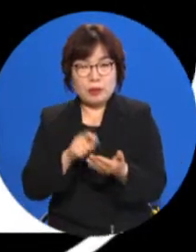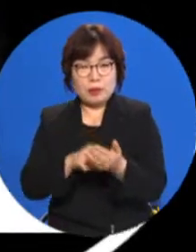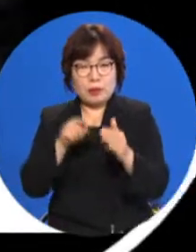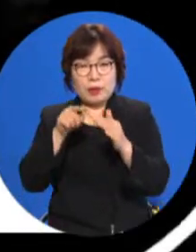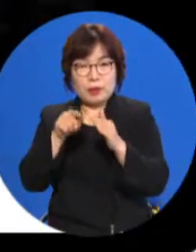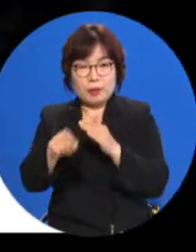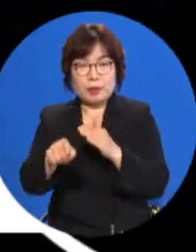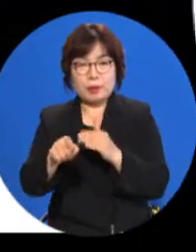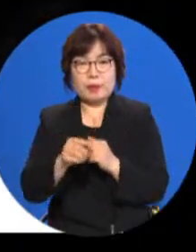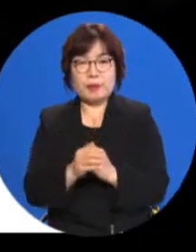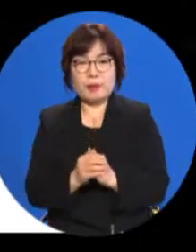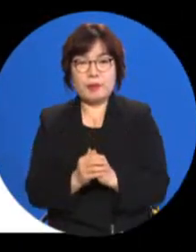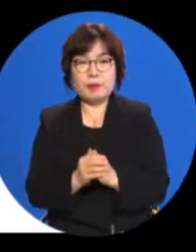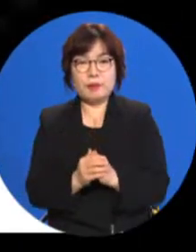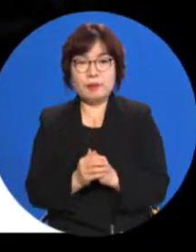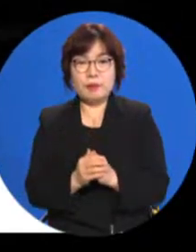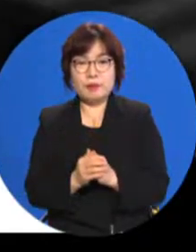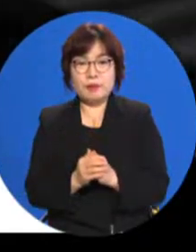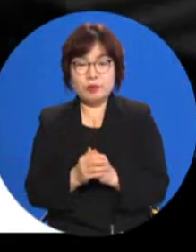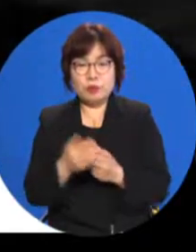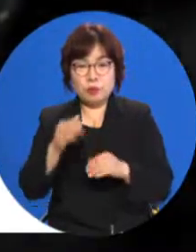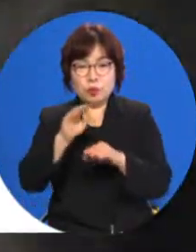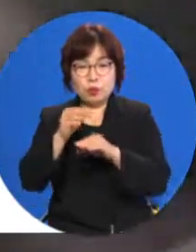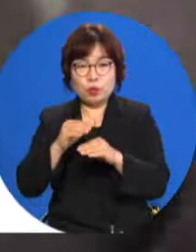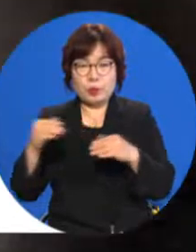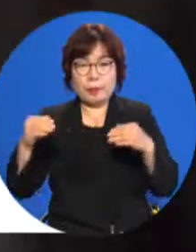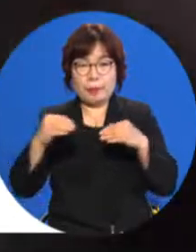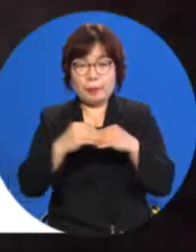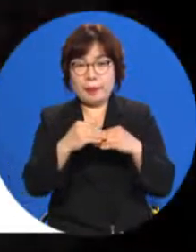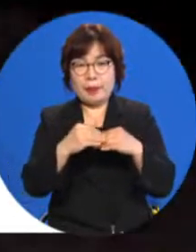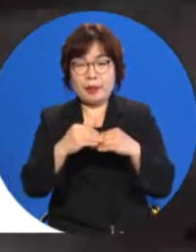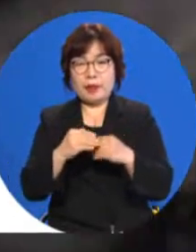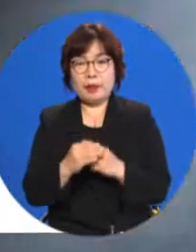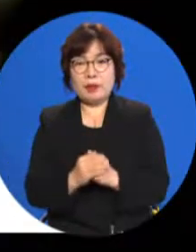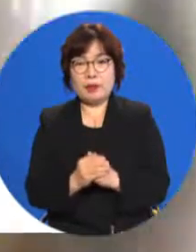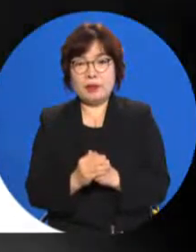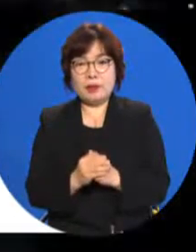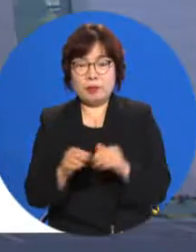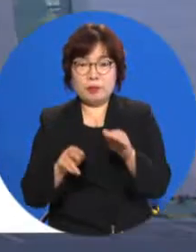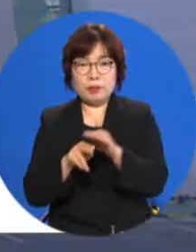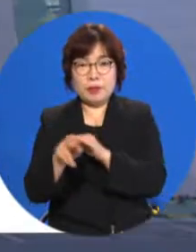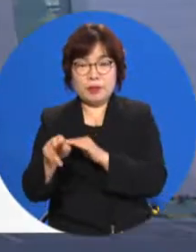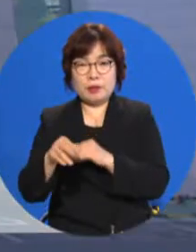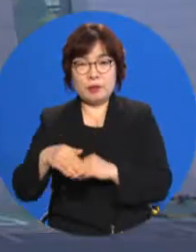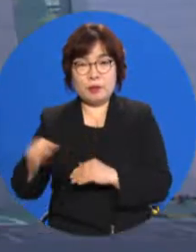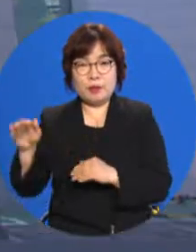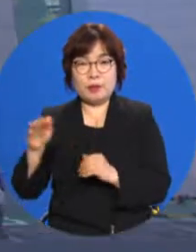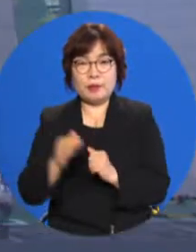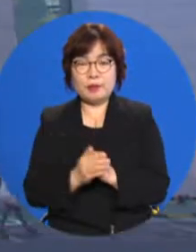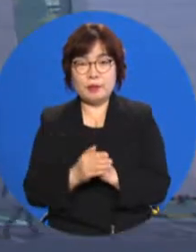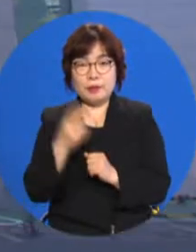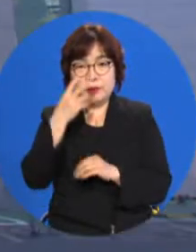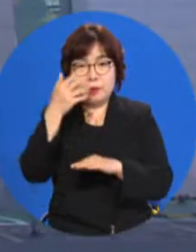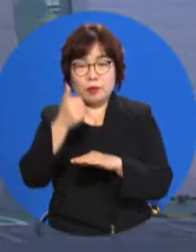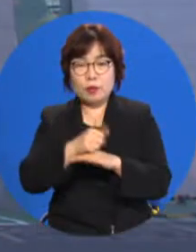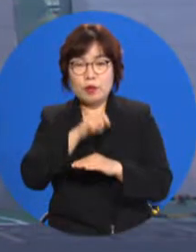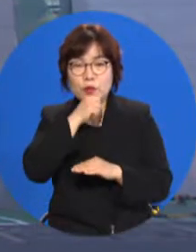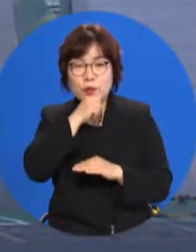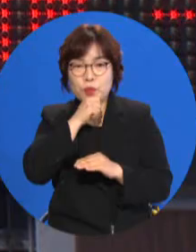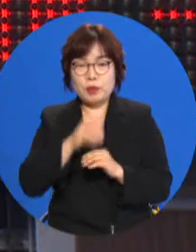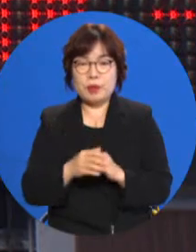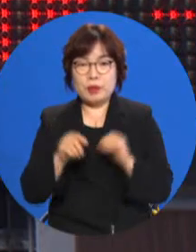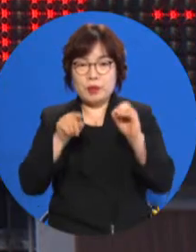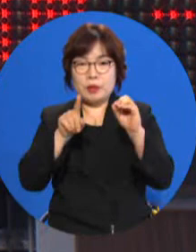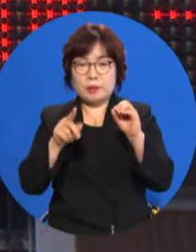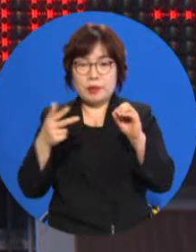이다 그 바다 고 생각해서 이제 저희 순찰차 로마 갔었는데요 듯도 p 하더라고요 음주측정 결과 김 씨의 혈중 알코올